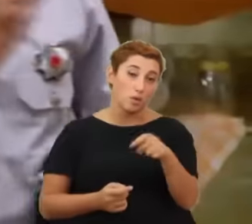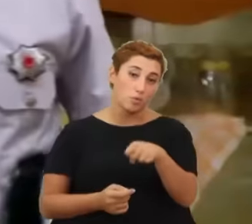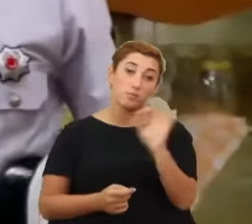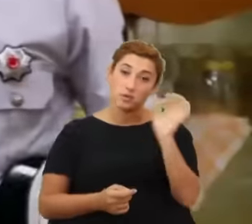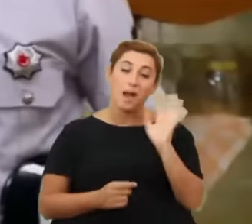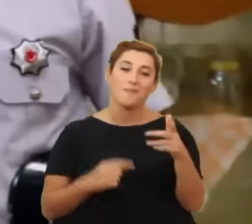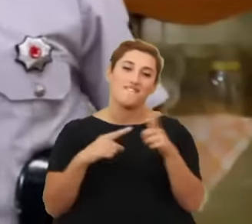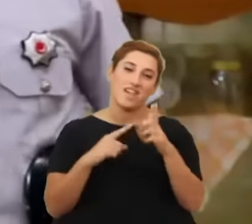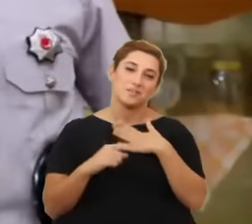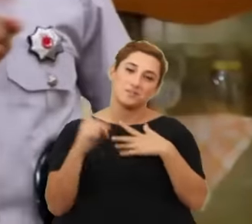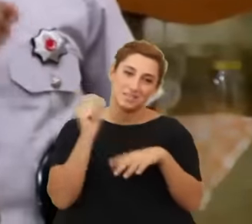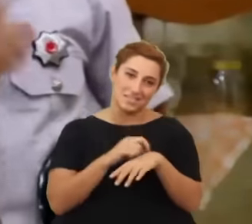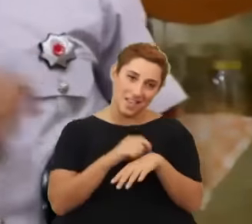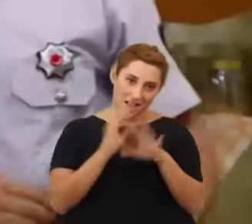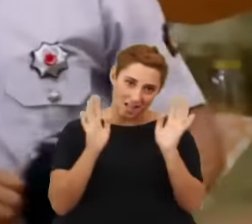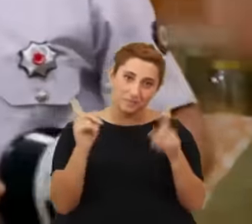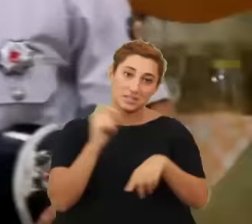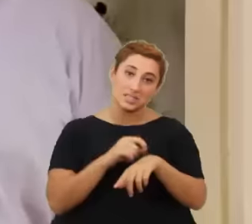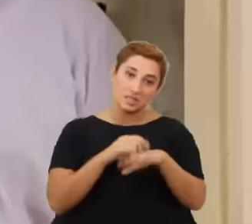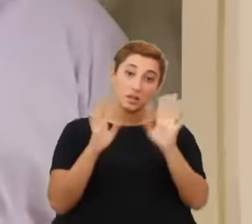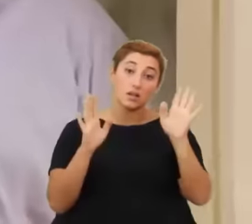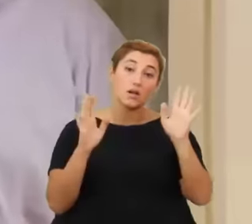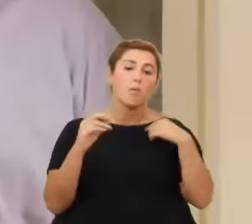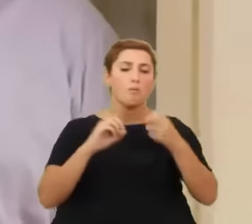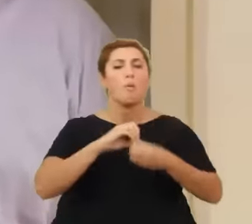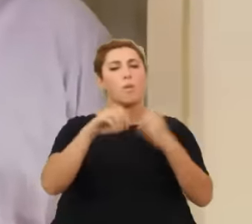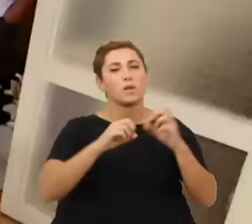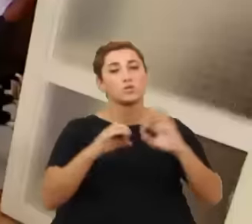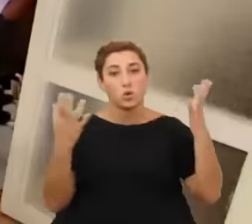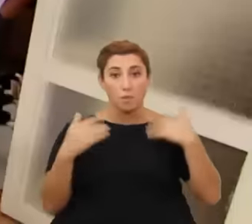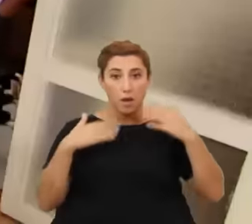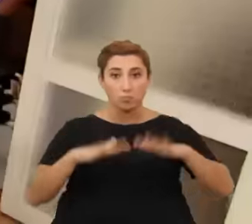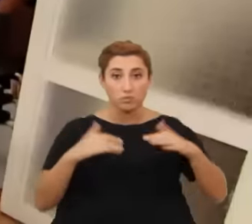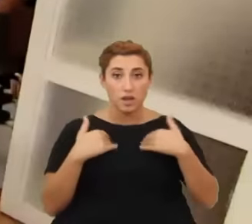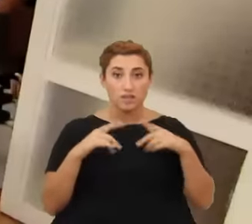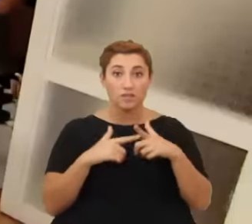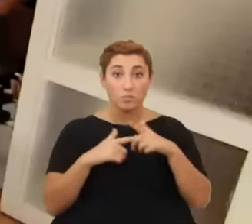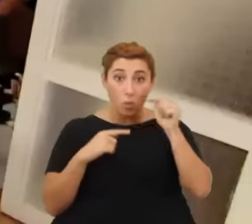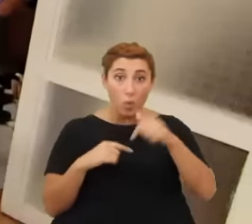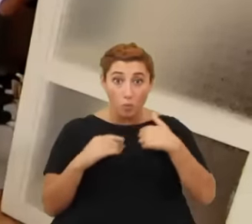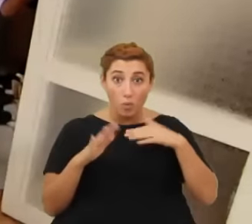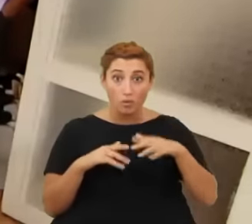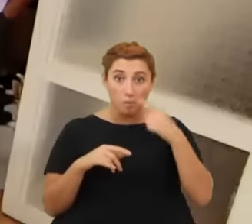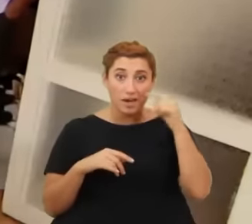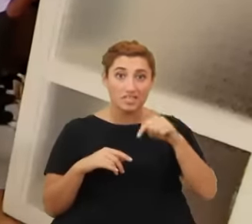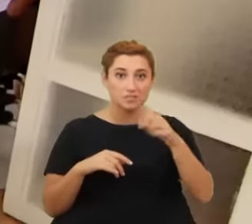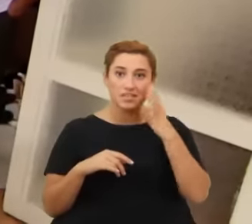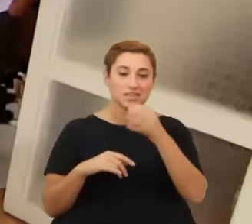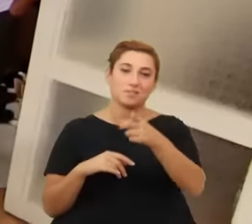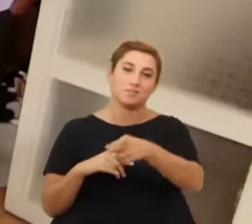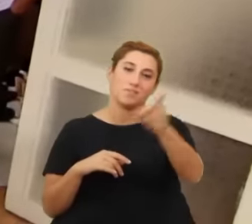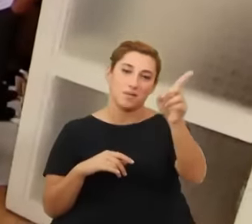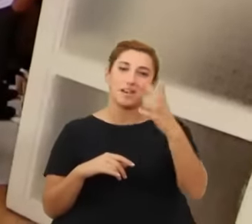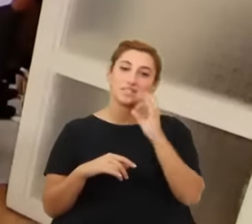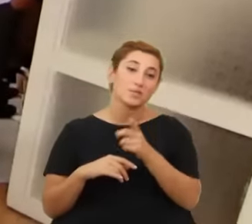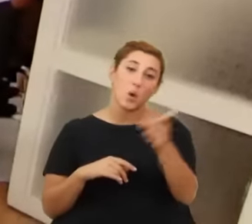şüpheleniyorum. İşte ama Fehmi'ciğim bir saniye. Evet. Bir saniye. Bir dakika, ben çözdüm. Bir dakika ben ya. Ben buradaydım ama Fehmi'ciğim, i̇şte buradaydım. İşte buradaydınız. Bak şimdi gibi,